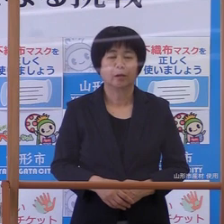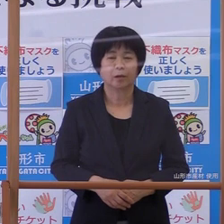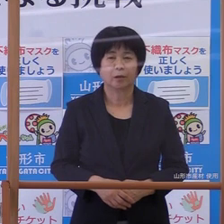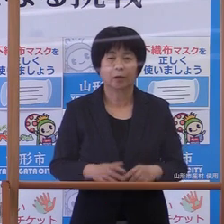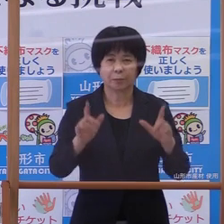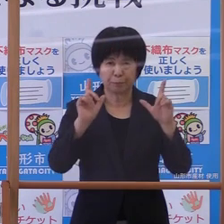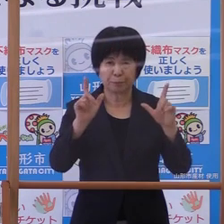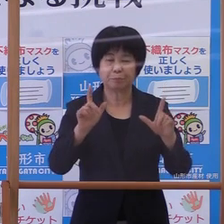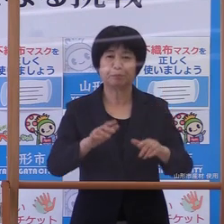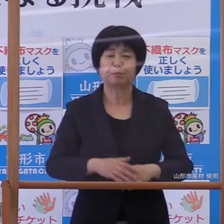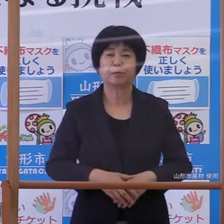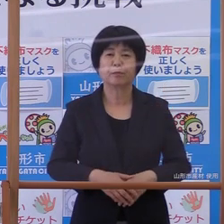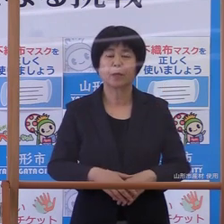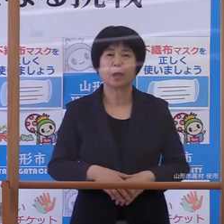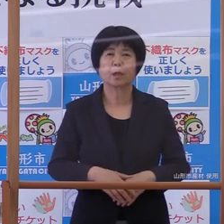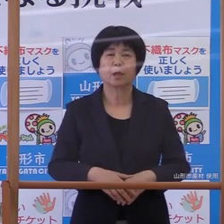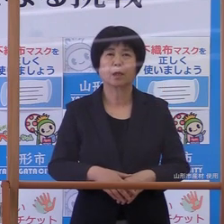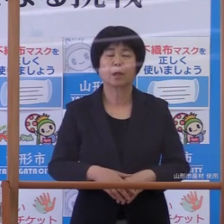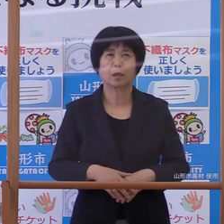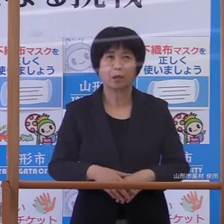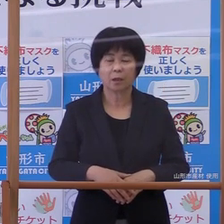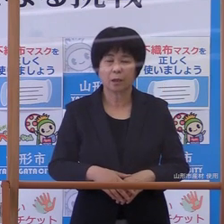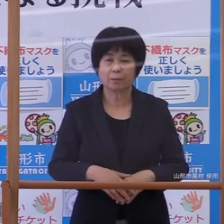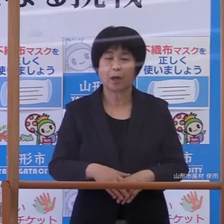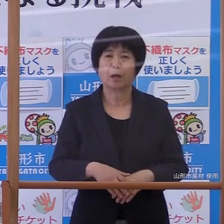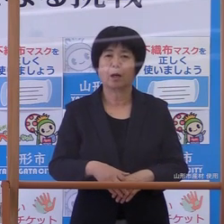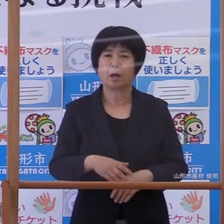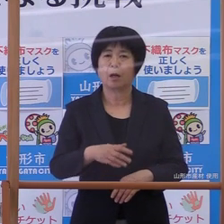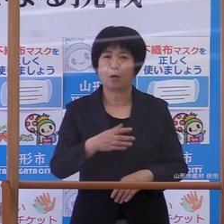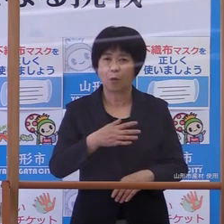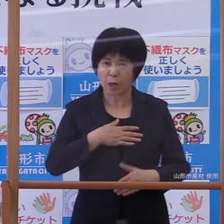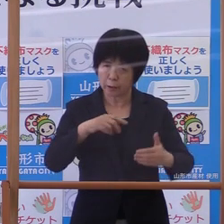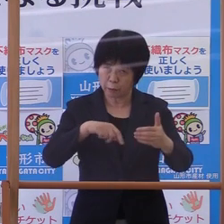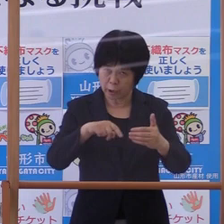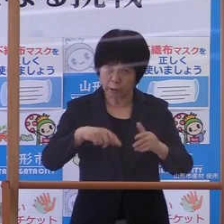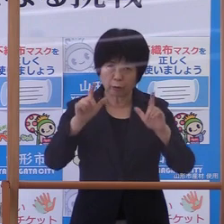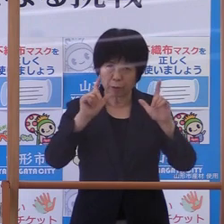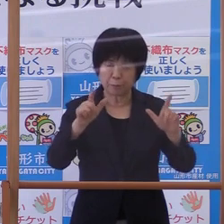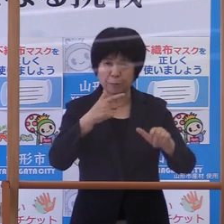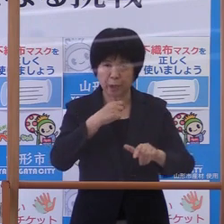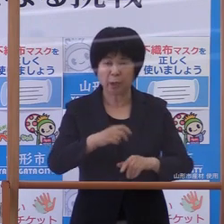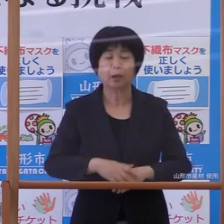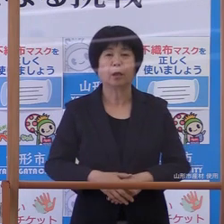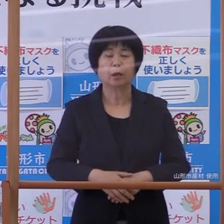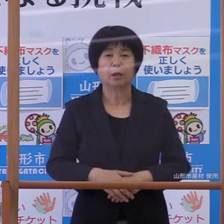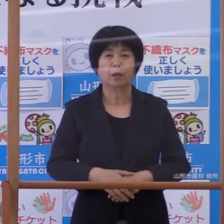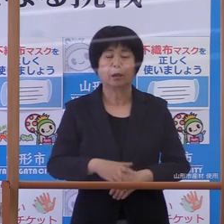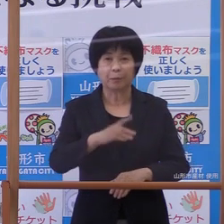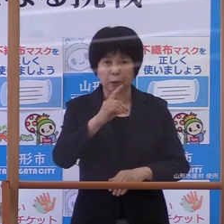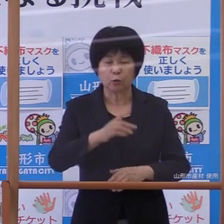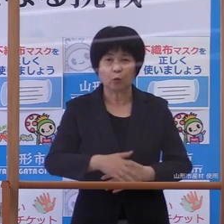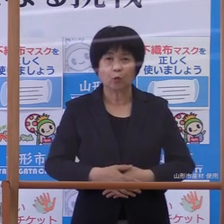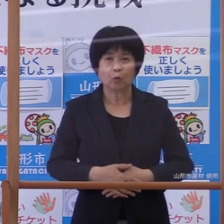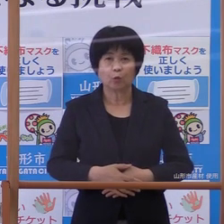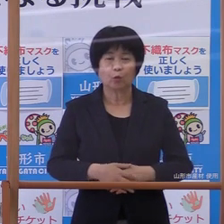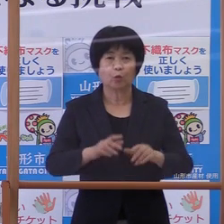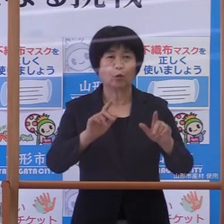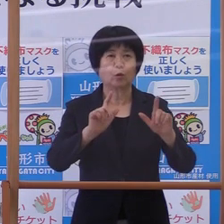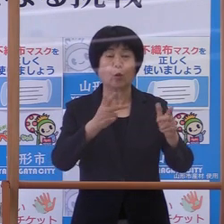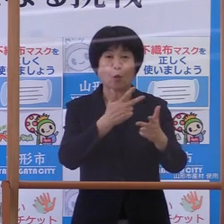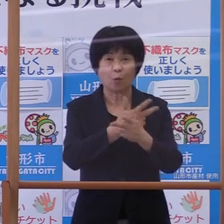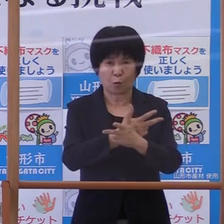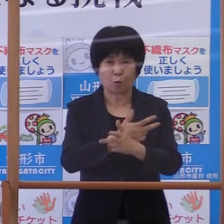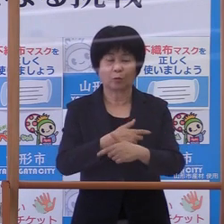はい、現時点で、分かっている部分を申し上げたいと思います。まずですね、東